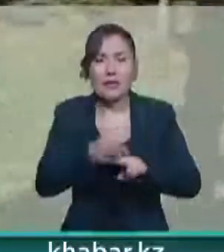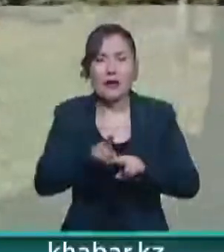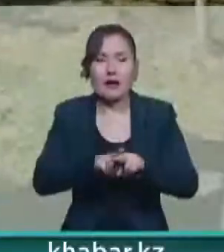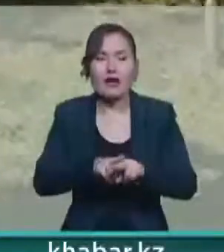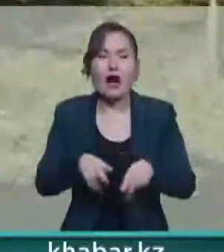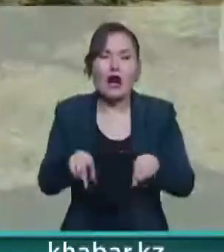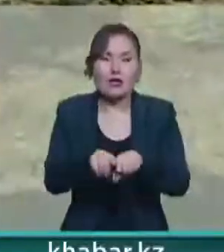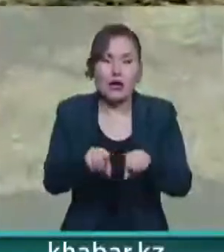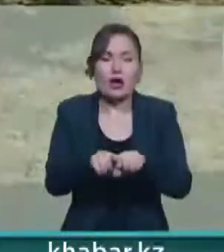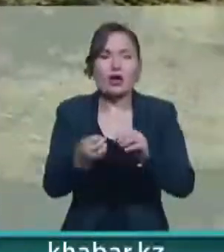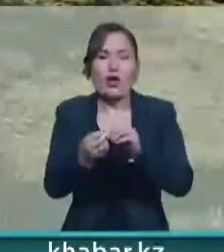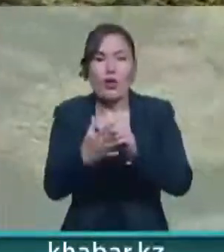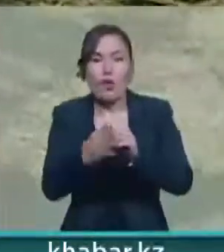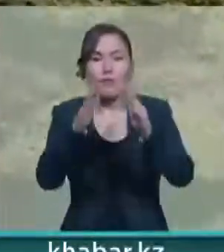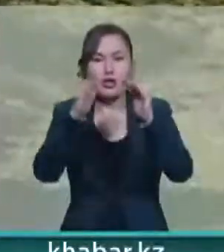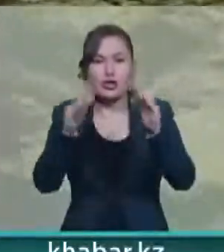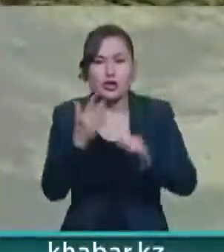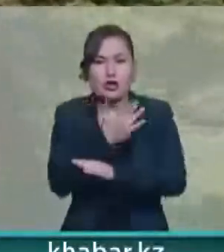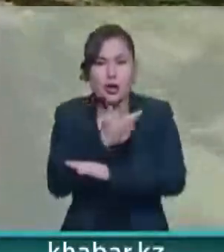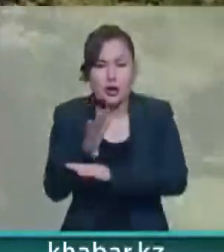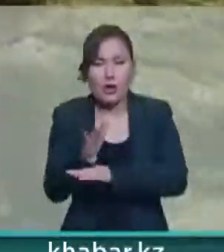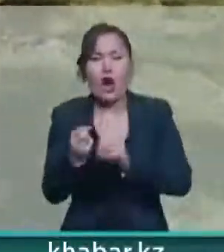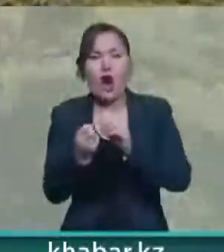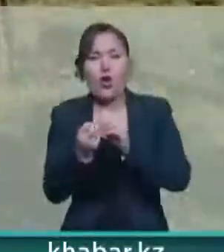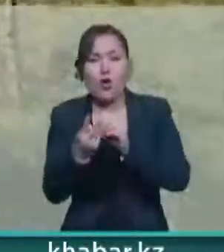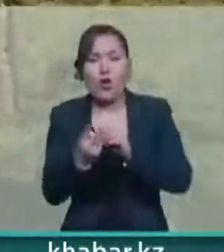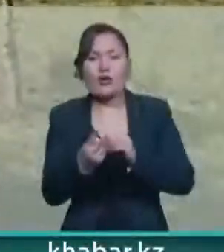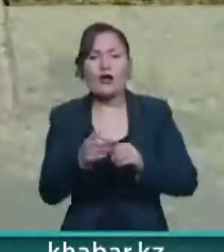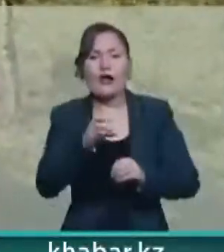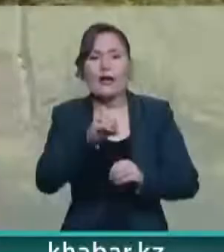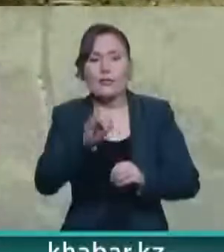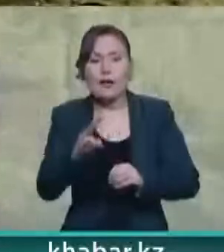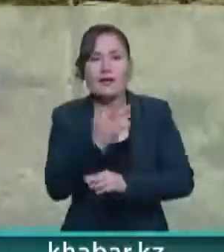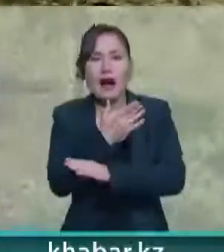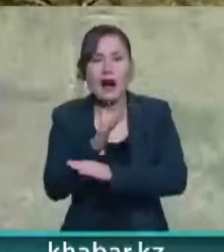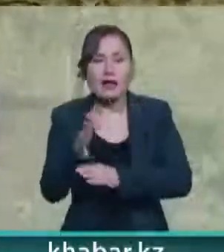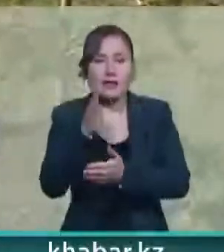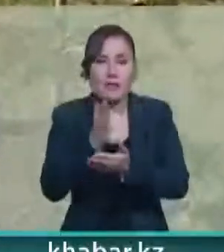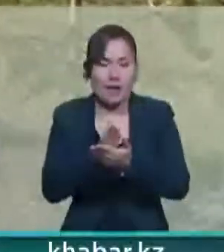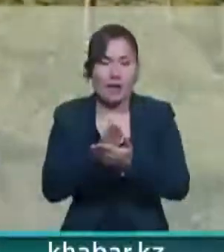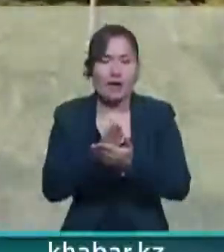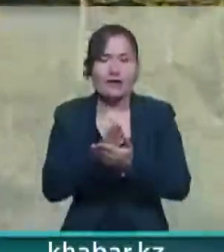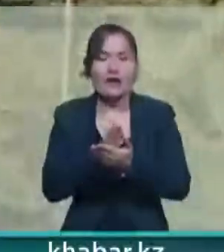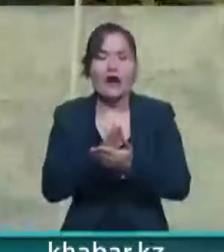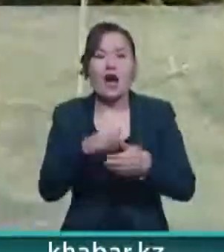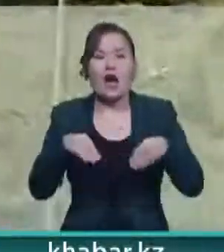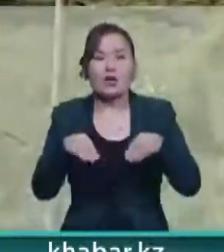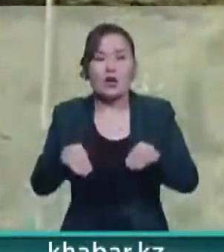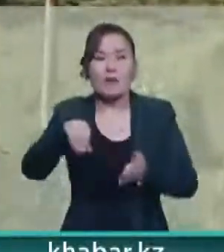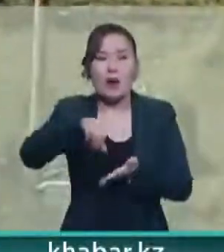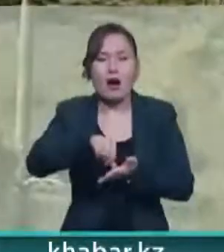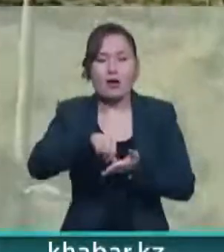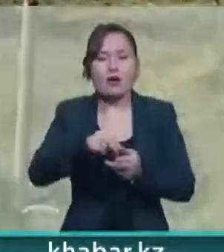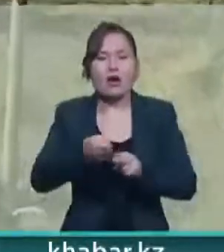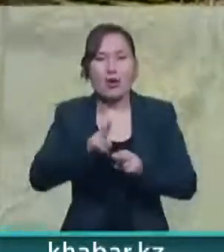секілді 15 шырша және 12 емен ағаш түрі бар. Жалпы іс-шараға қатысушылар,